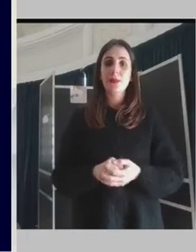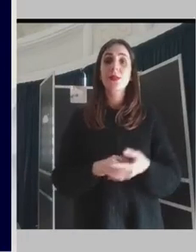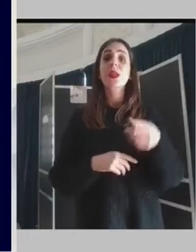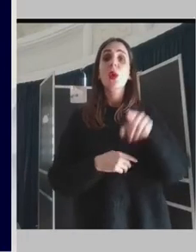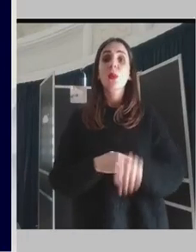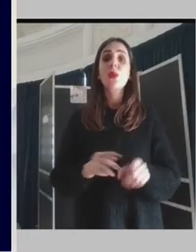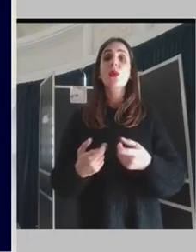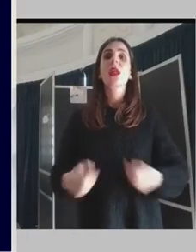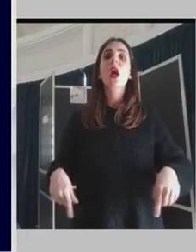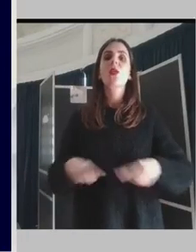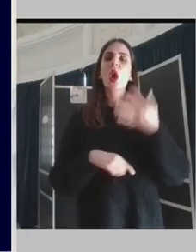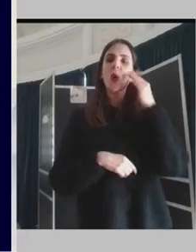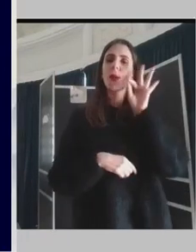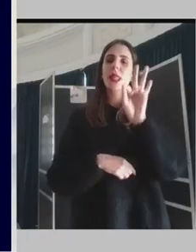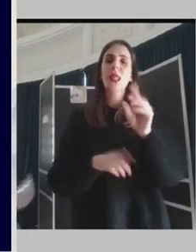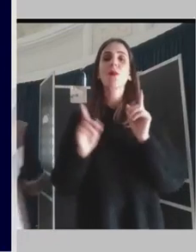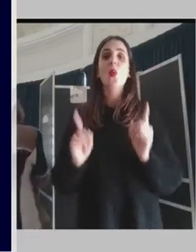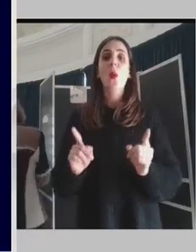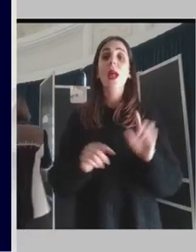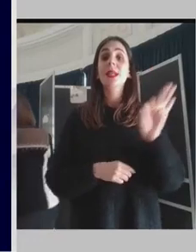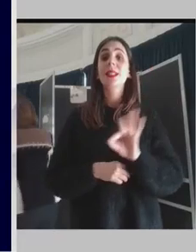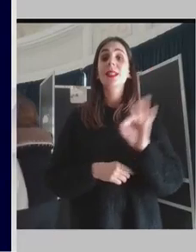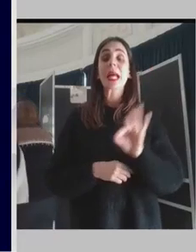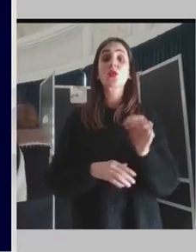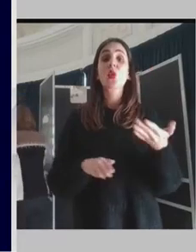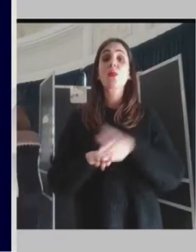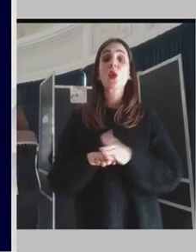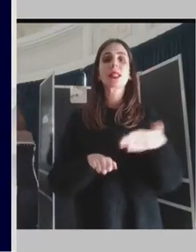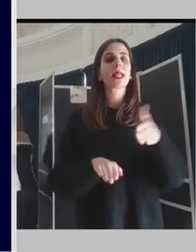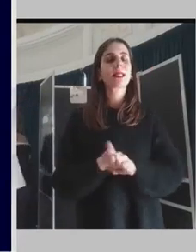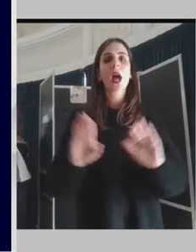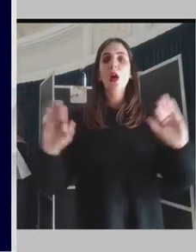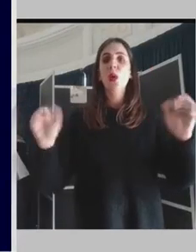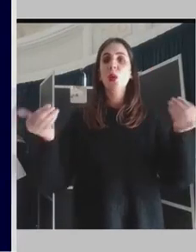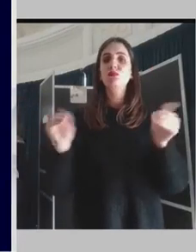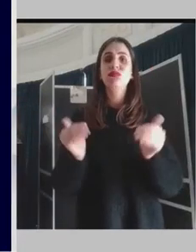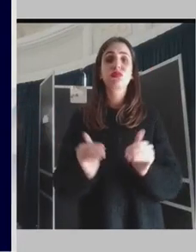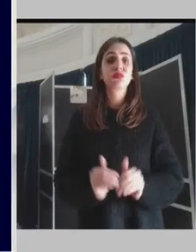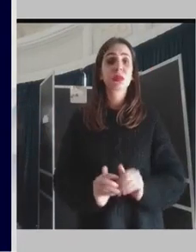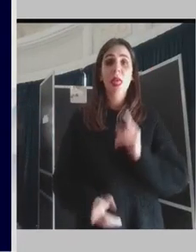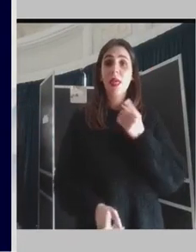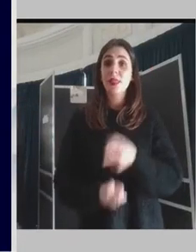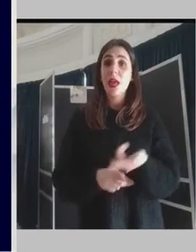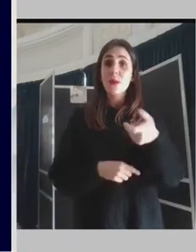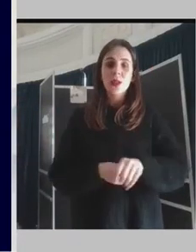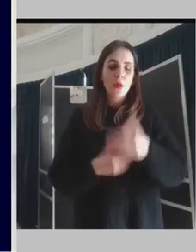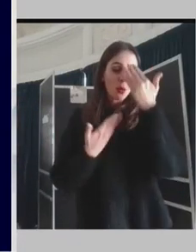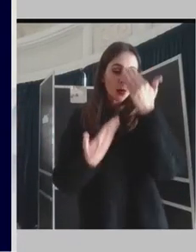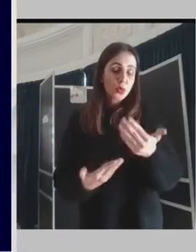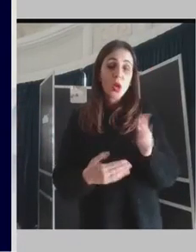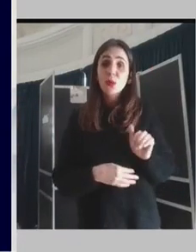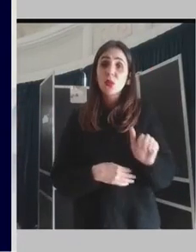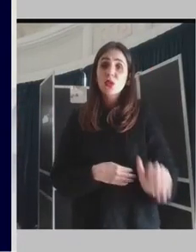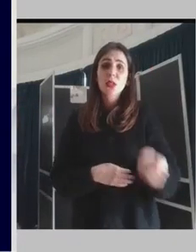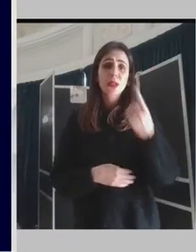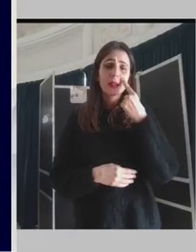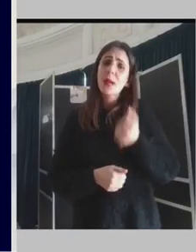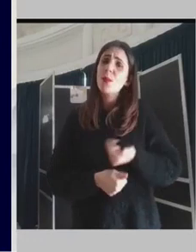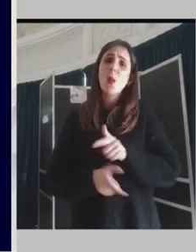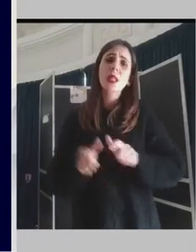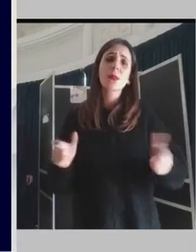ridurre questa strage che viviamo purtroppo quotidianamente.